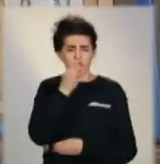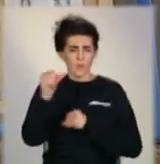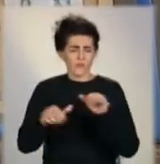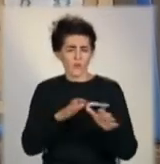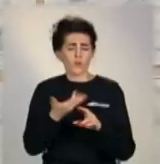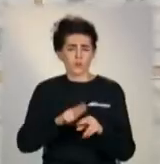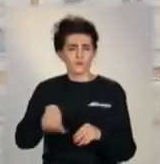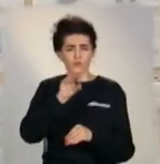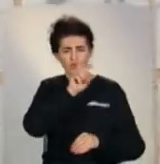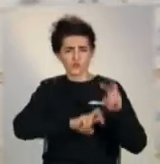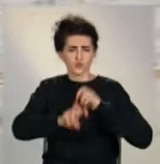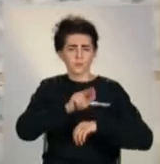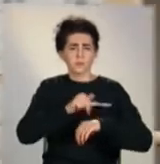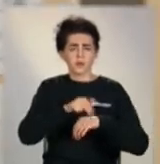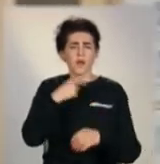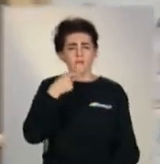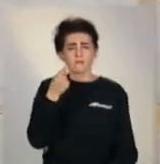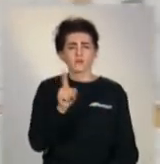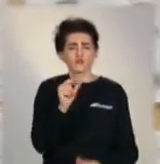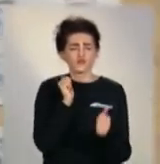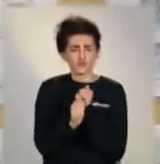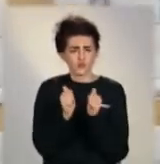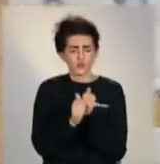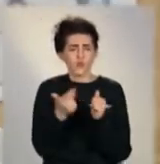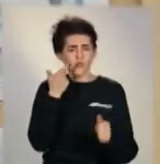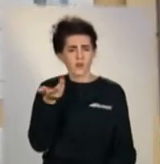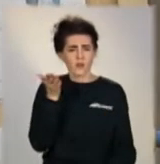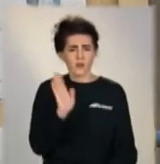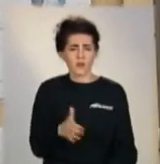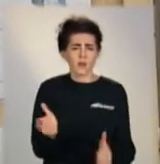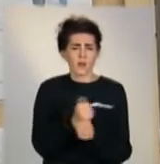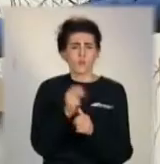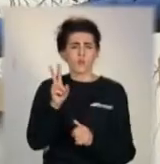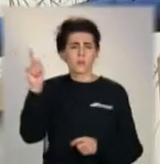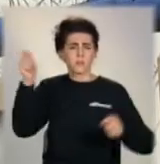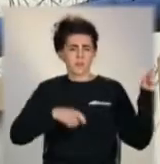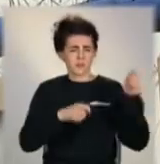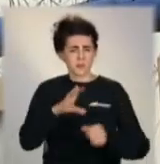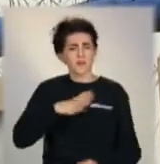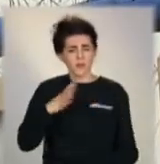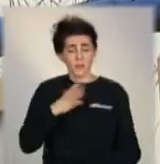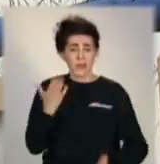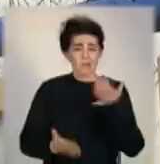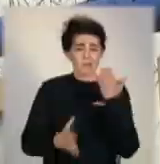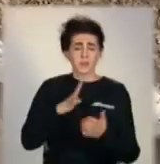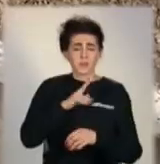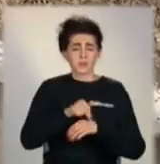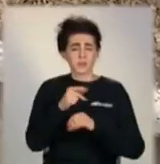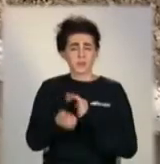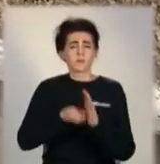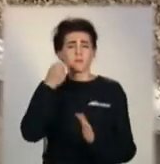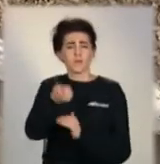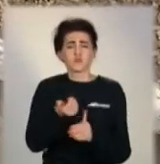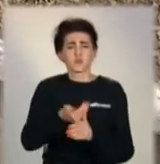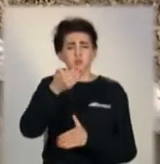шукають і досі. У поліції кажуть, найчастіше такі шахраї виявляються гастролерами. Якщо жертва звертається до правоохоронців